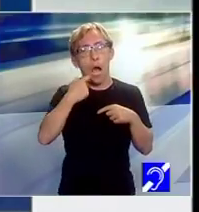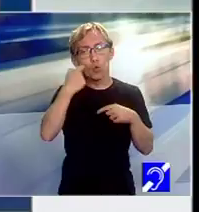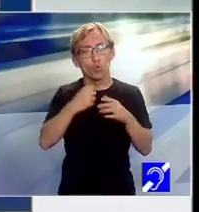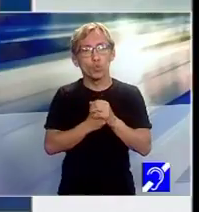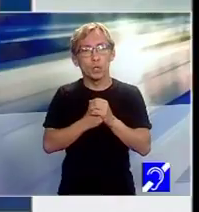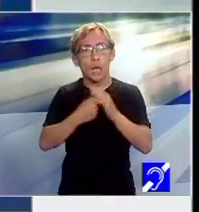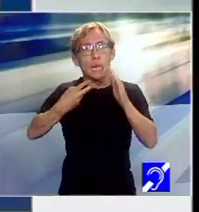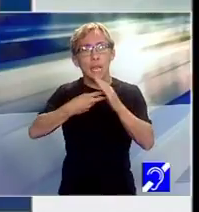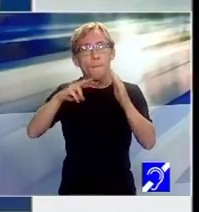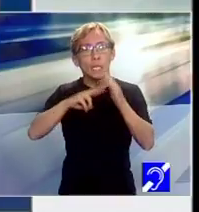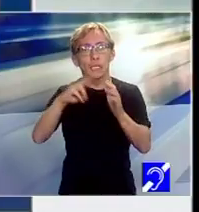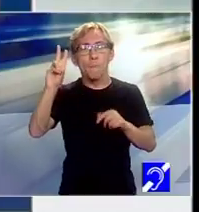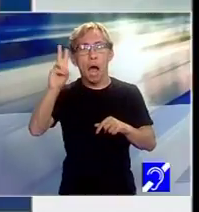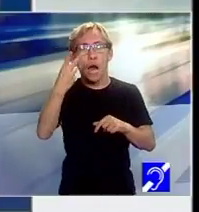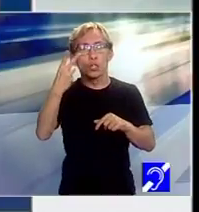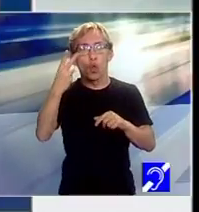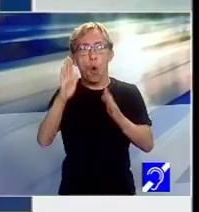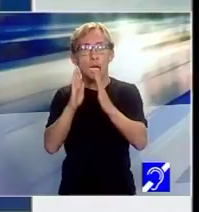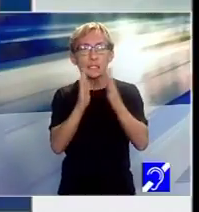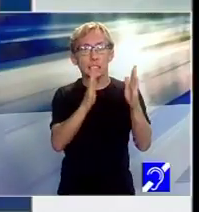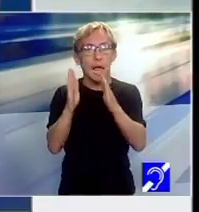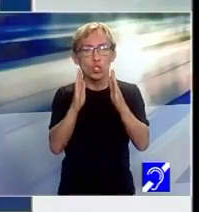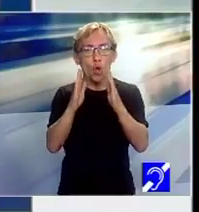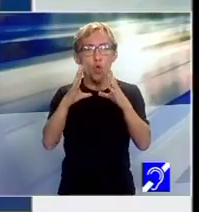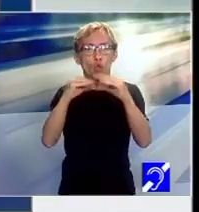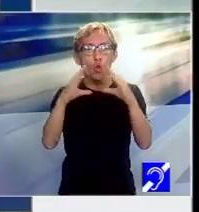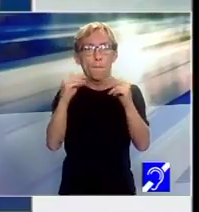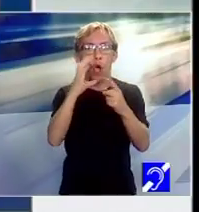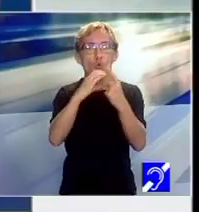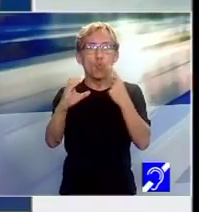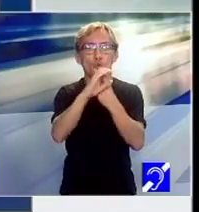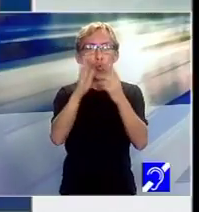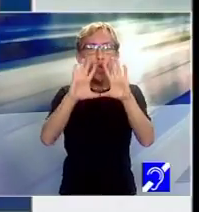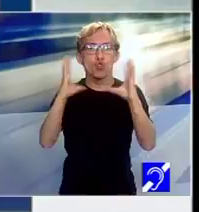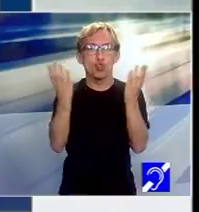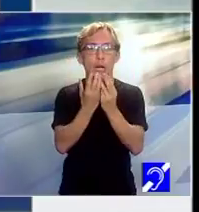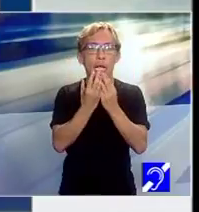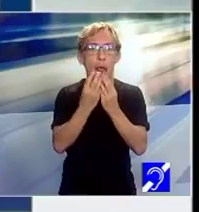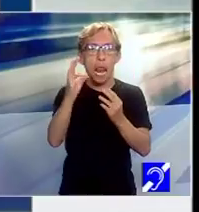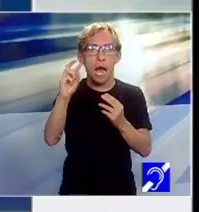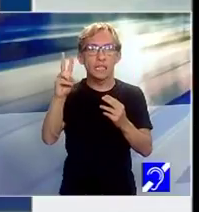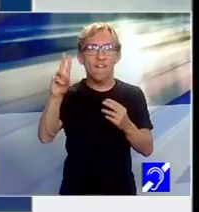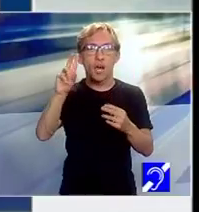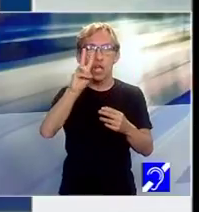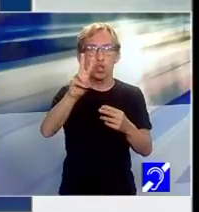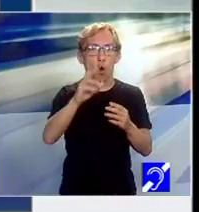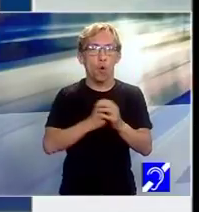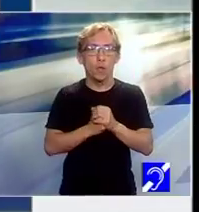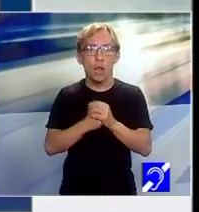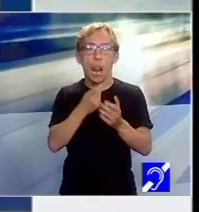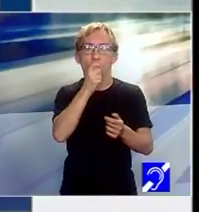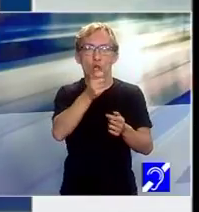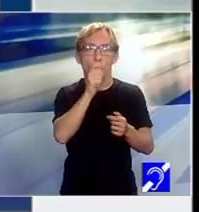pregătim cu toții pentru al doilea sezon al emisiunii Câștigă România, emisiune de cultură generală difuzată de TVR2, iar pentru asta gazda acestei